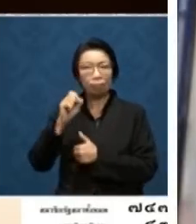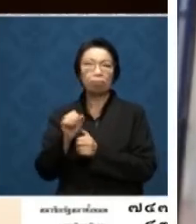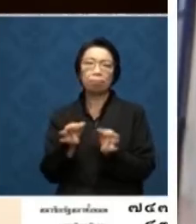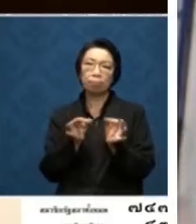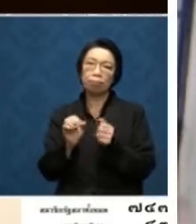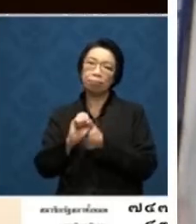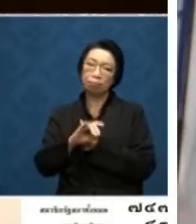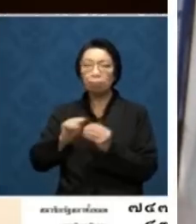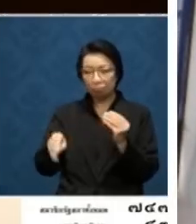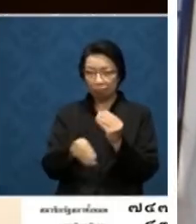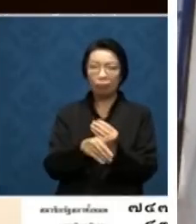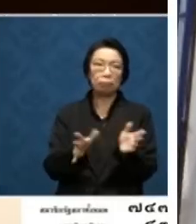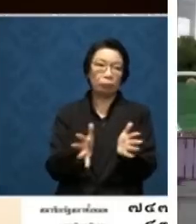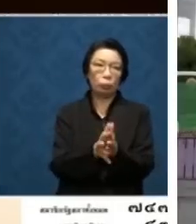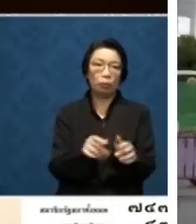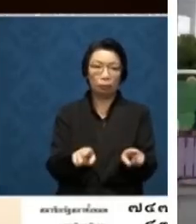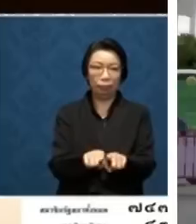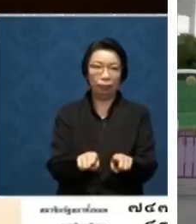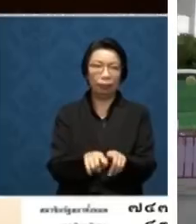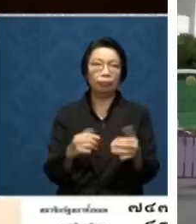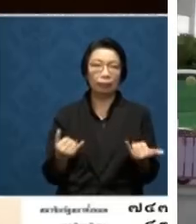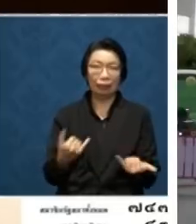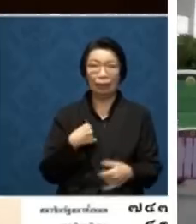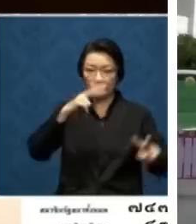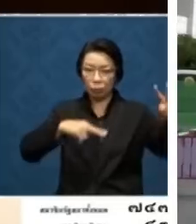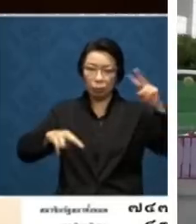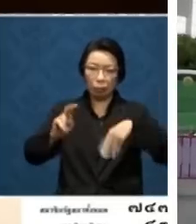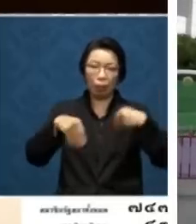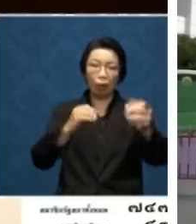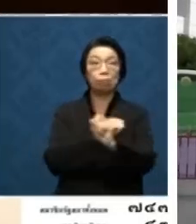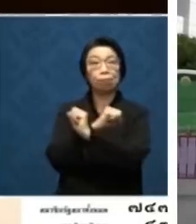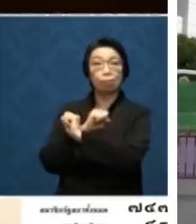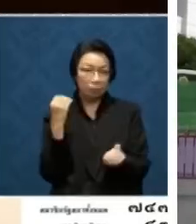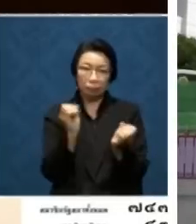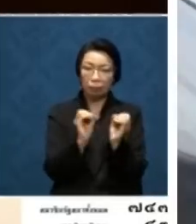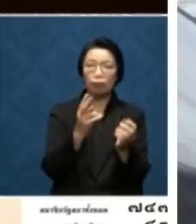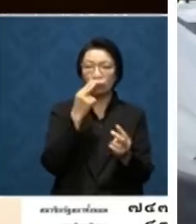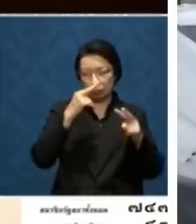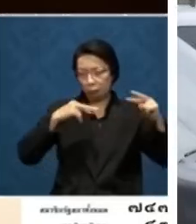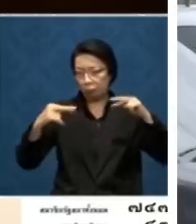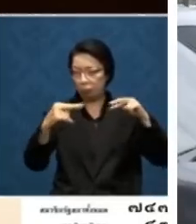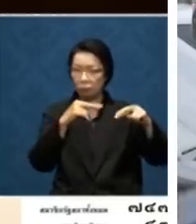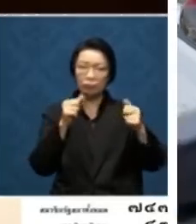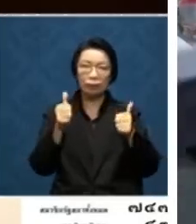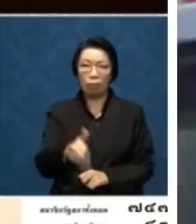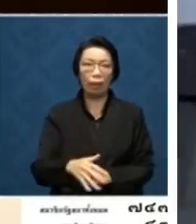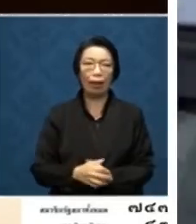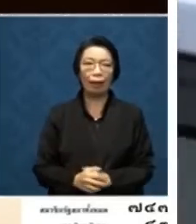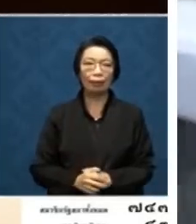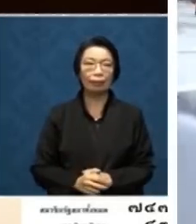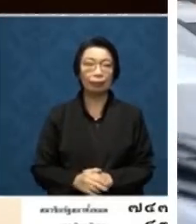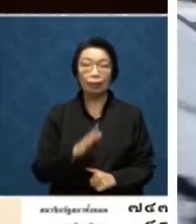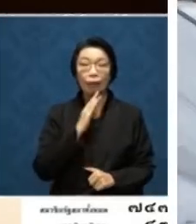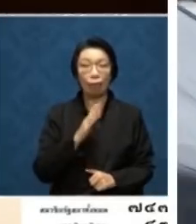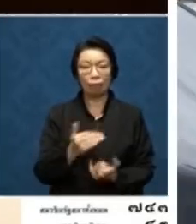จัดตั้งตู้นั้นทางเจ้าหน้าที่ที่ดูแลเขาต้องประเมินตามอาการไม่สามารถจะบอกได้ว่าการ